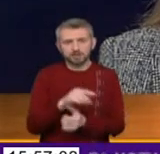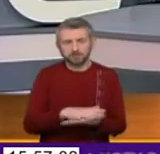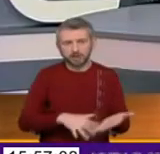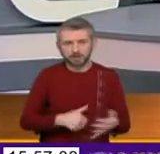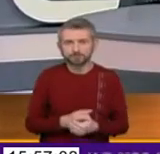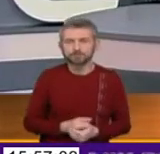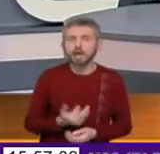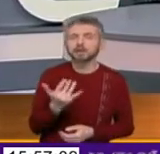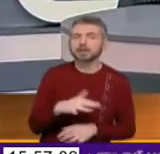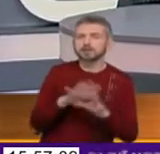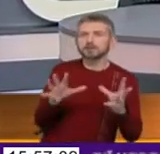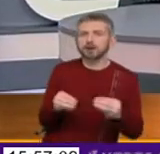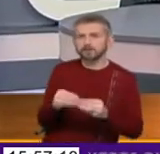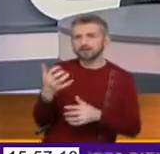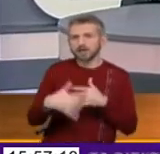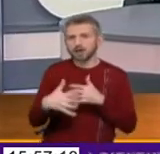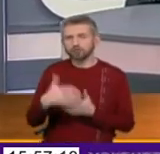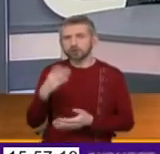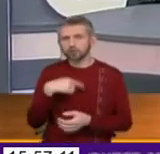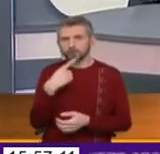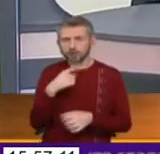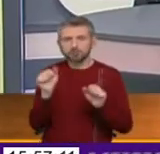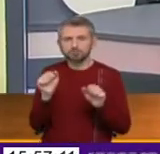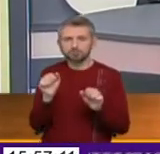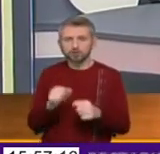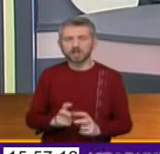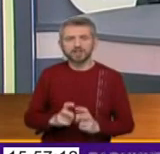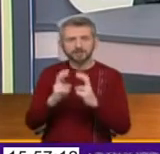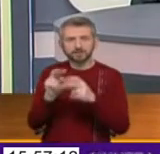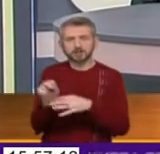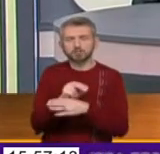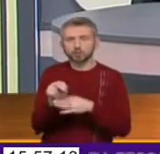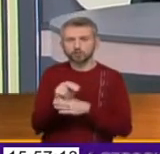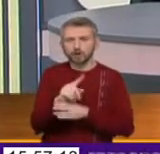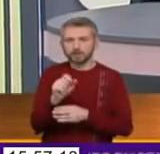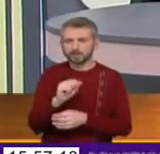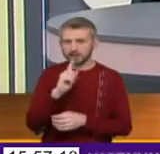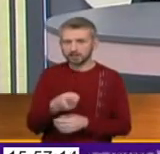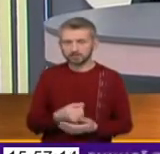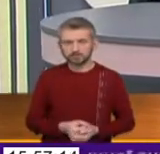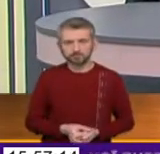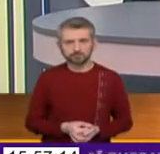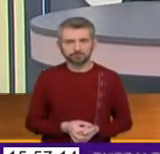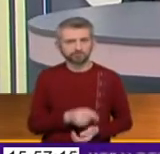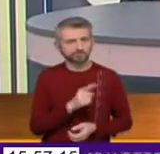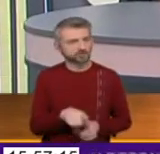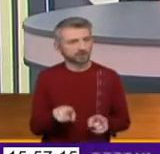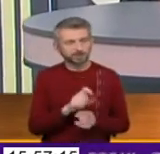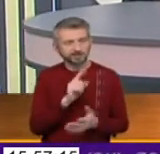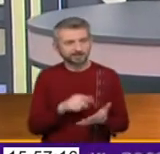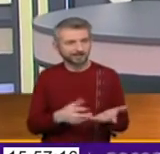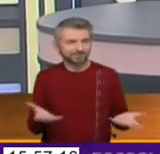А скільки взагалі, так в середньому, якщо говорити, можна ліфтів відремонтувати за рік? Тут таке питання.